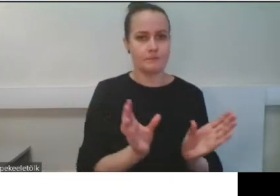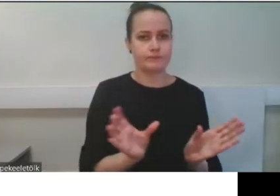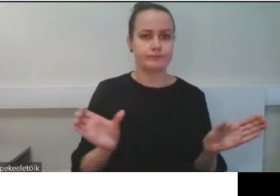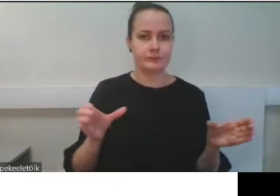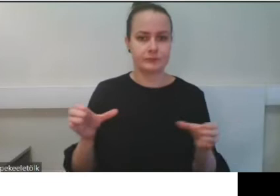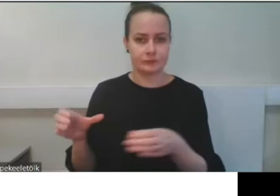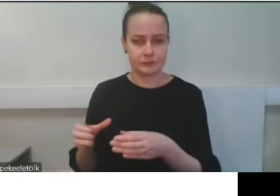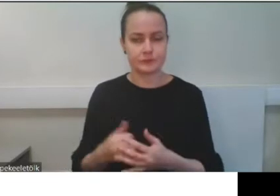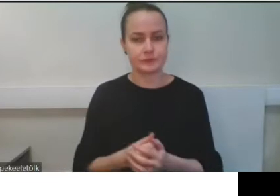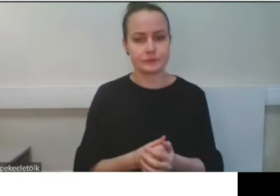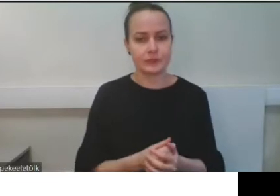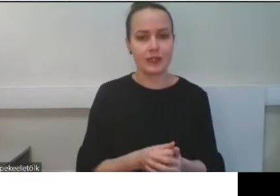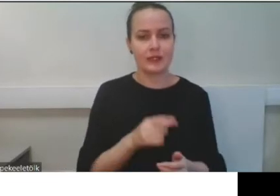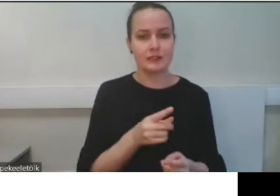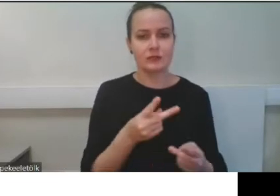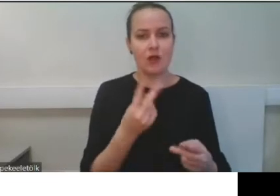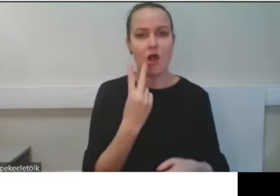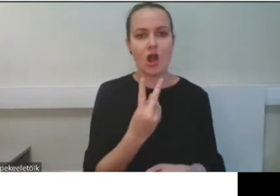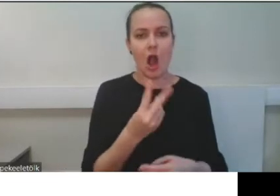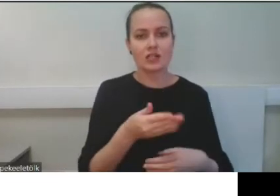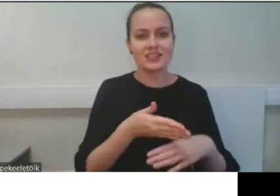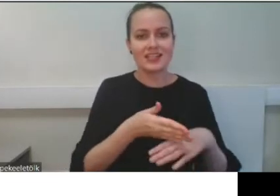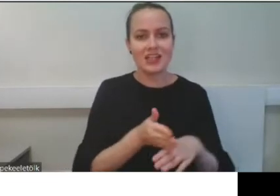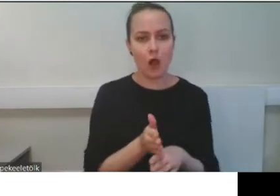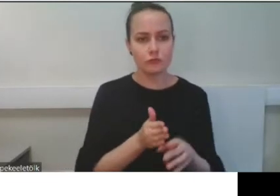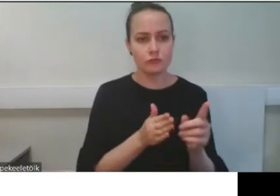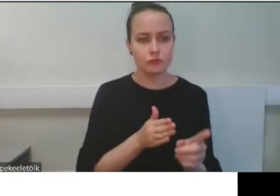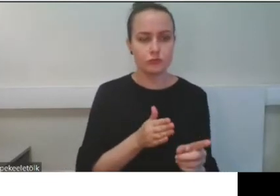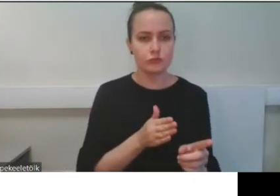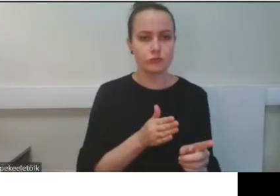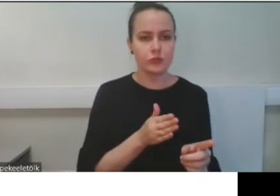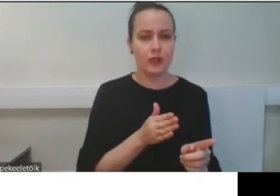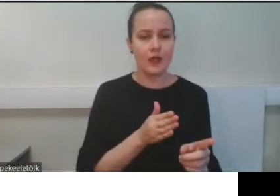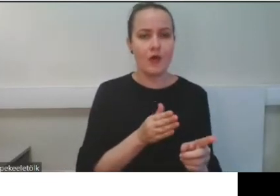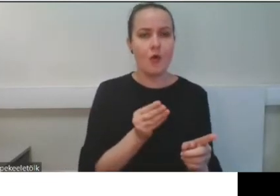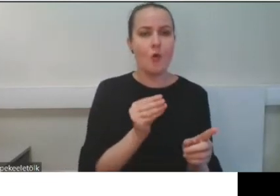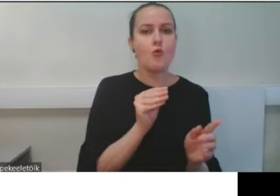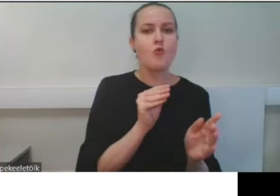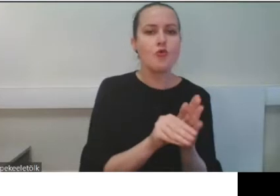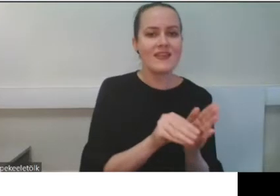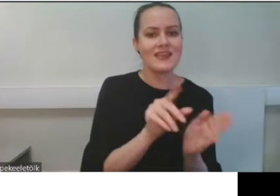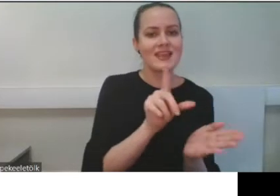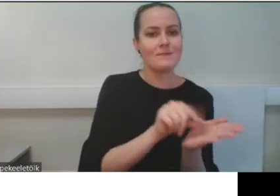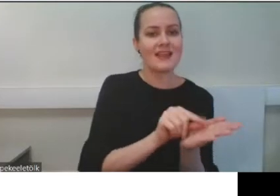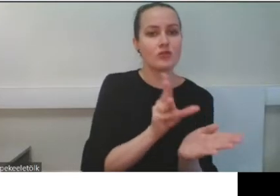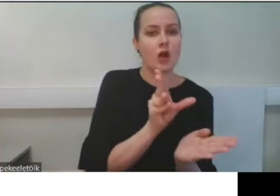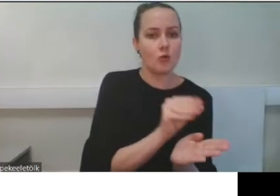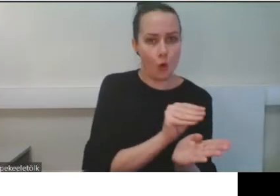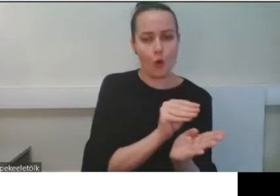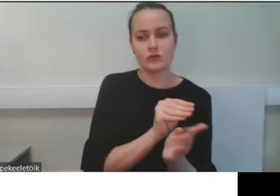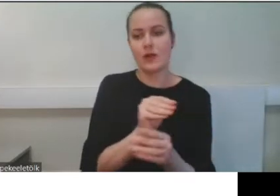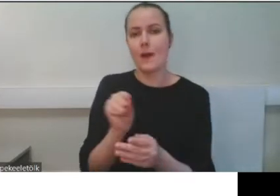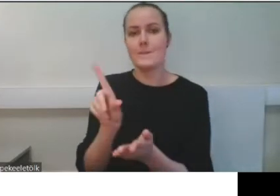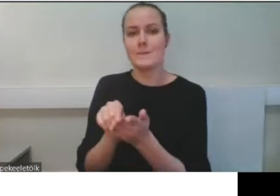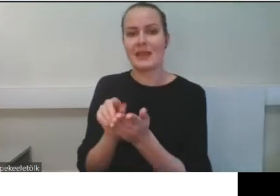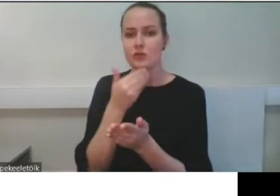näiteks kehvemad kui näiteks vähenenud töövõimega inimestel . ja samas